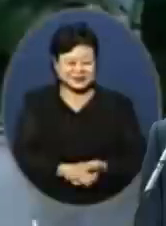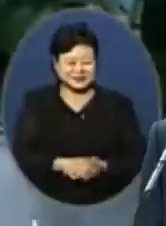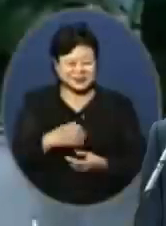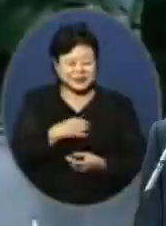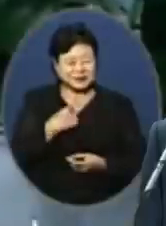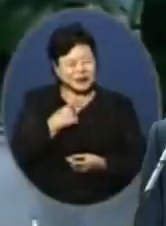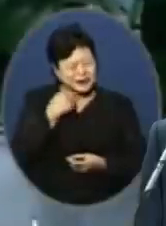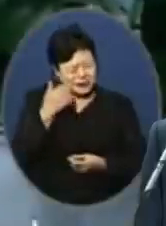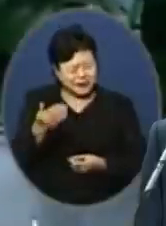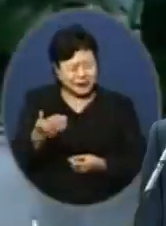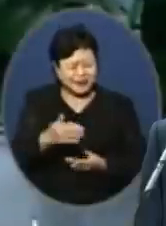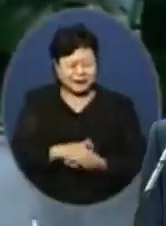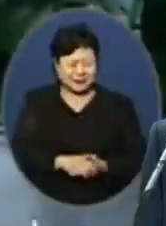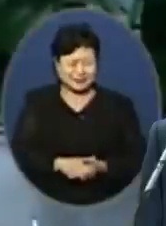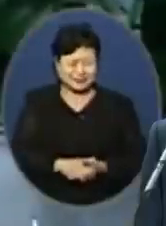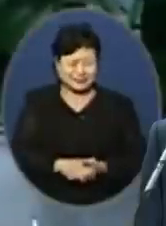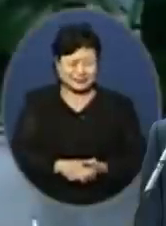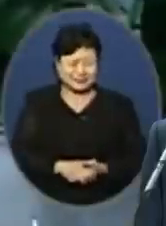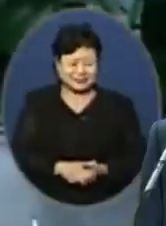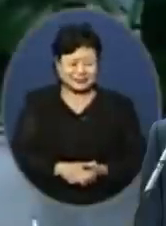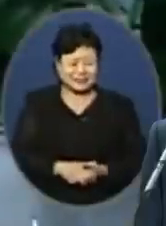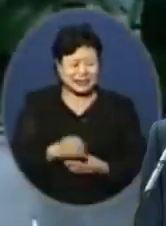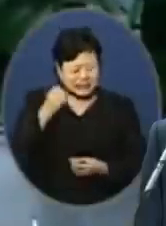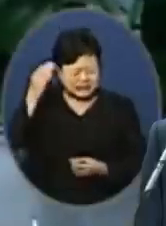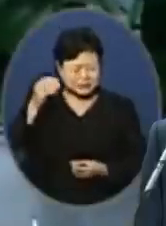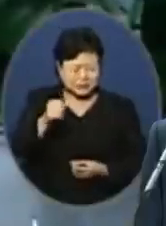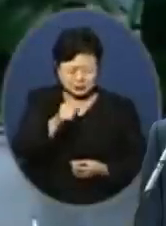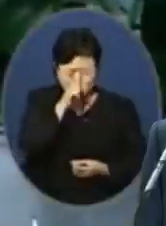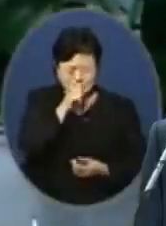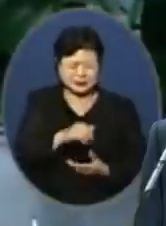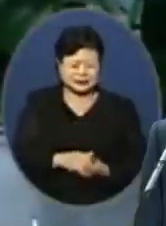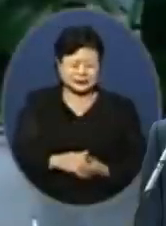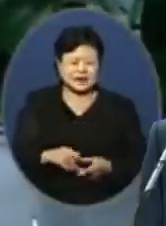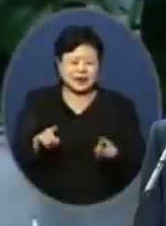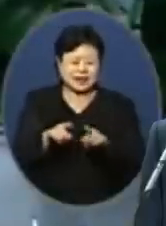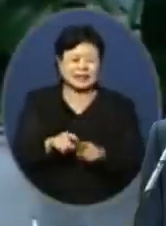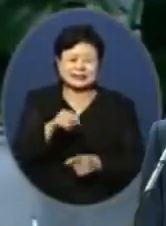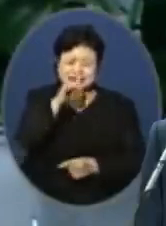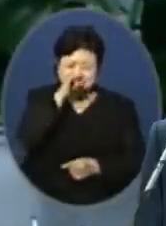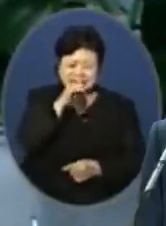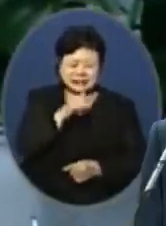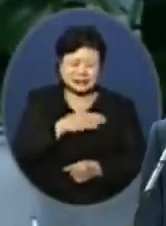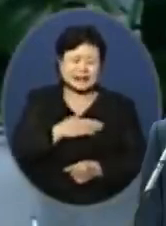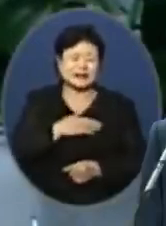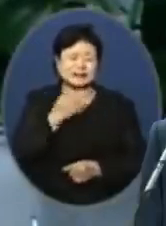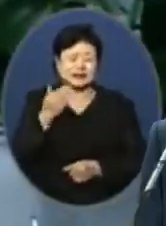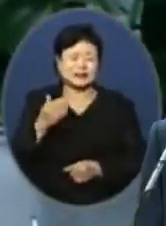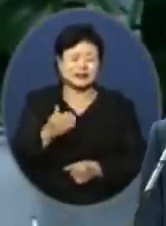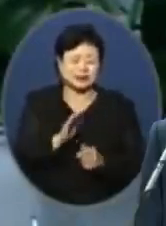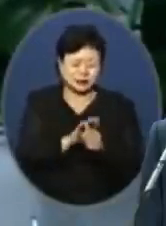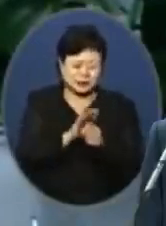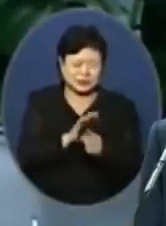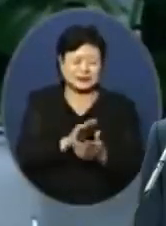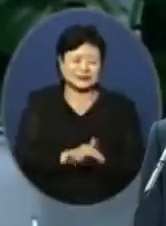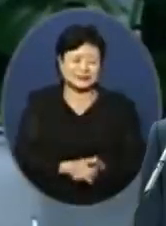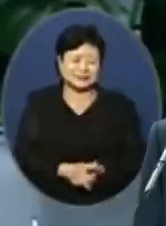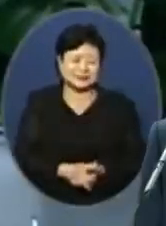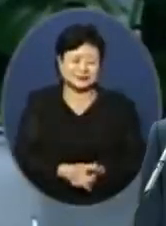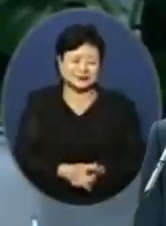괴로움 당왔냐. 다 잊어버려라. 좋다. 나하고 같이 있자. 내가 너를 돌봐주겠다.